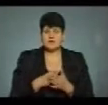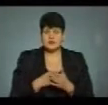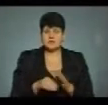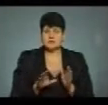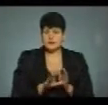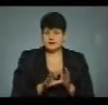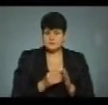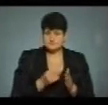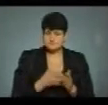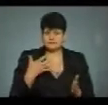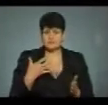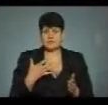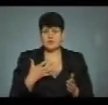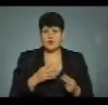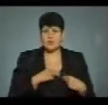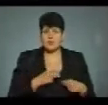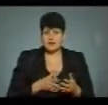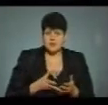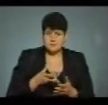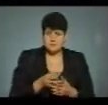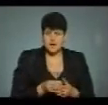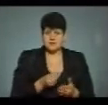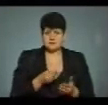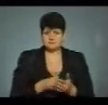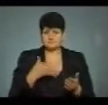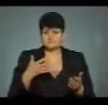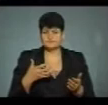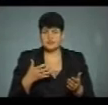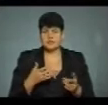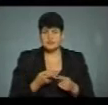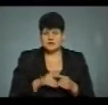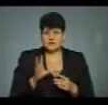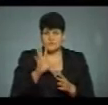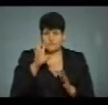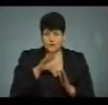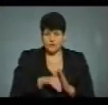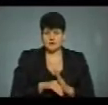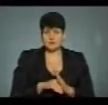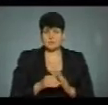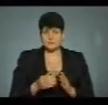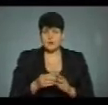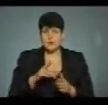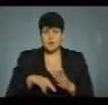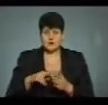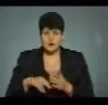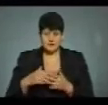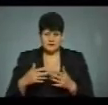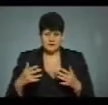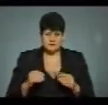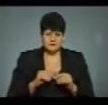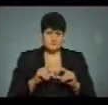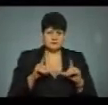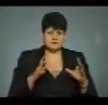електроенергії, витрати на оплату праці, які розраховані відповідно до державного бюджету на 2020 рік, податки і збори,